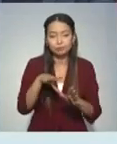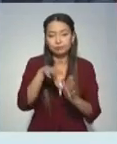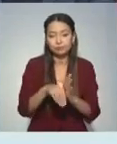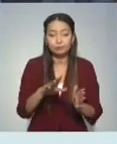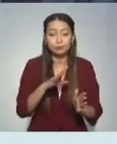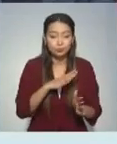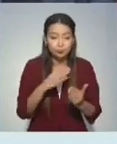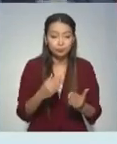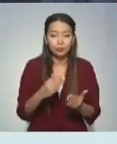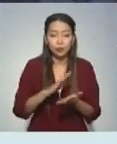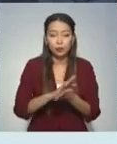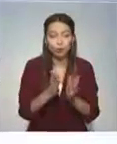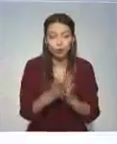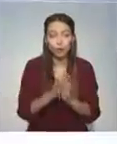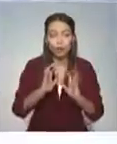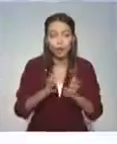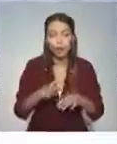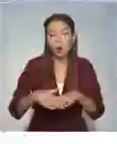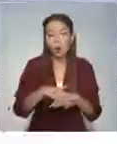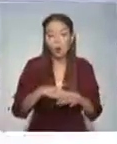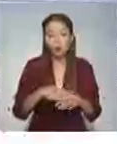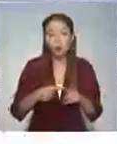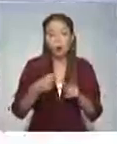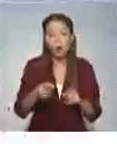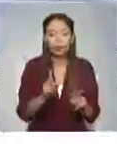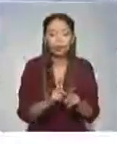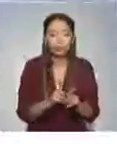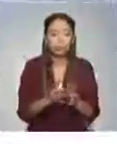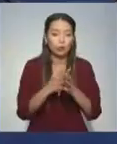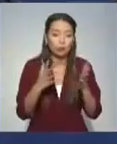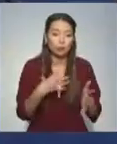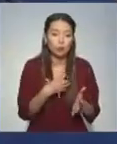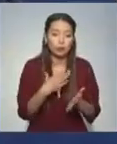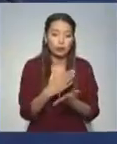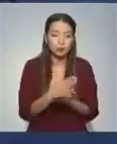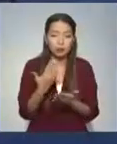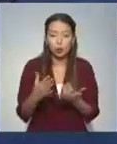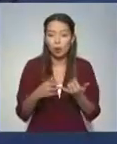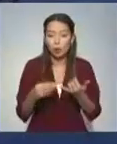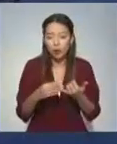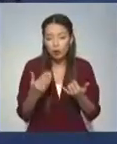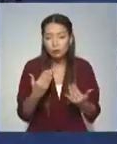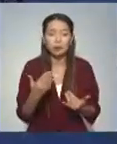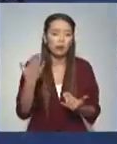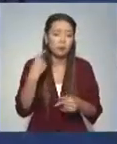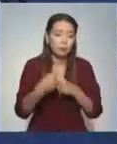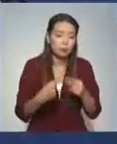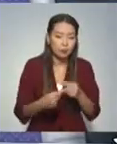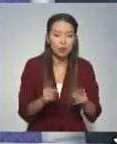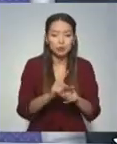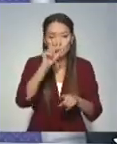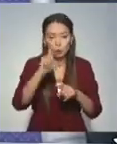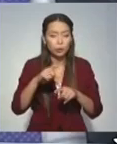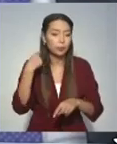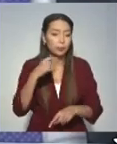Бұл жағдай ұйымның әлем қауымдастығы алдындағы беделін арттырары сөзсіз. Ата топырақтарымызда, бабалар жерінде Түркия